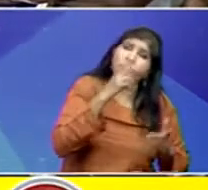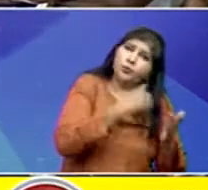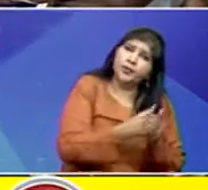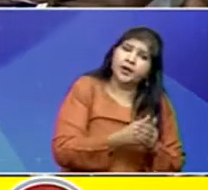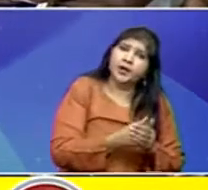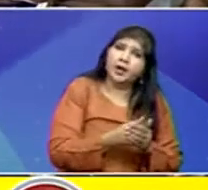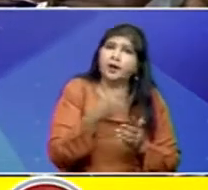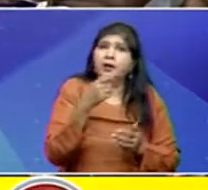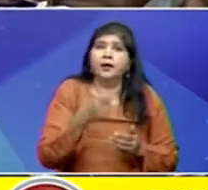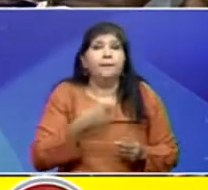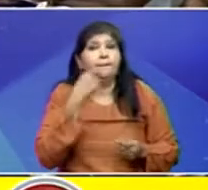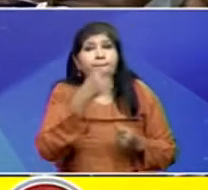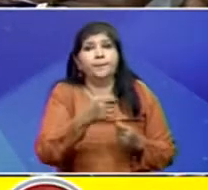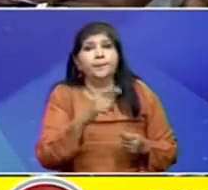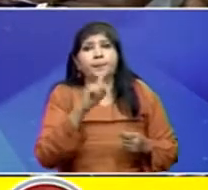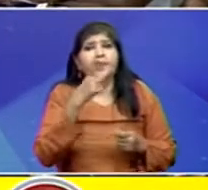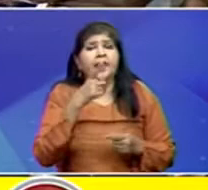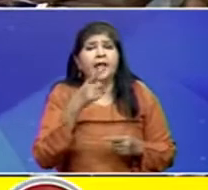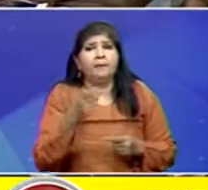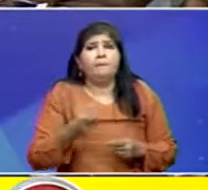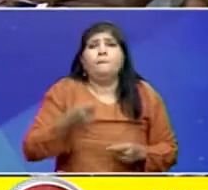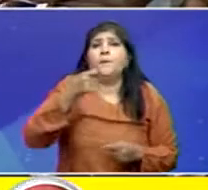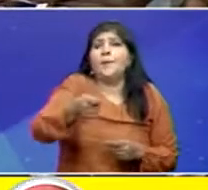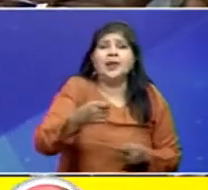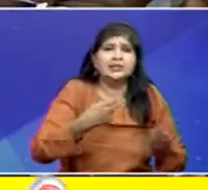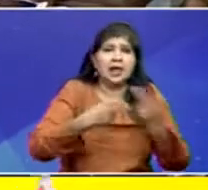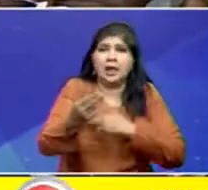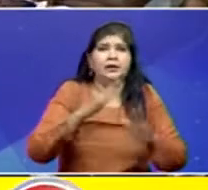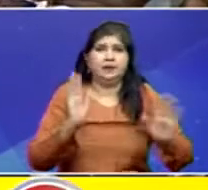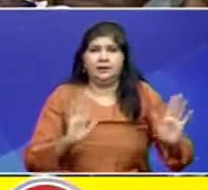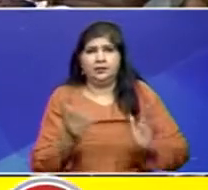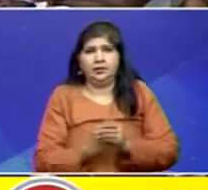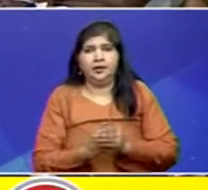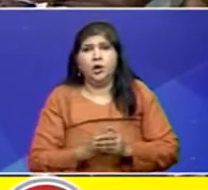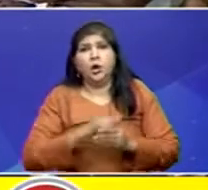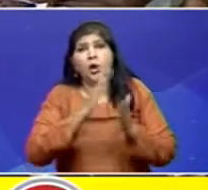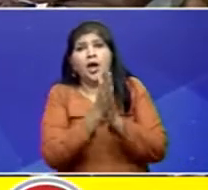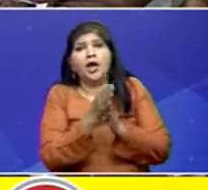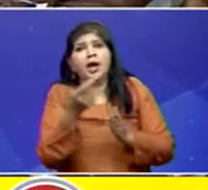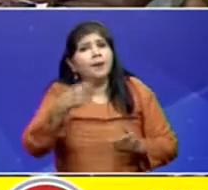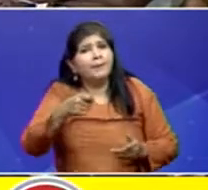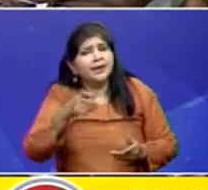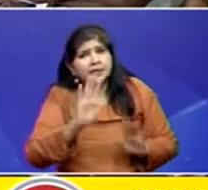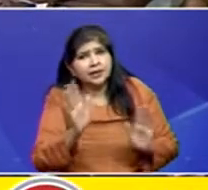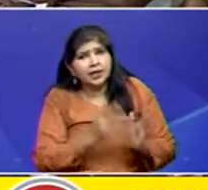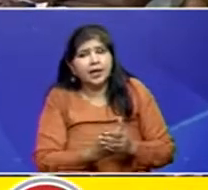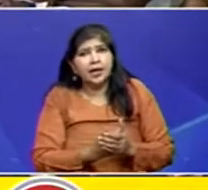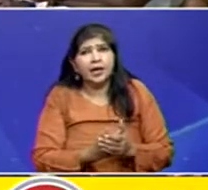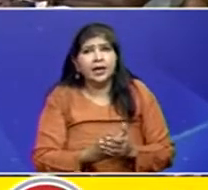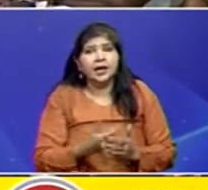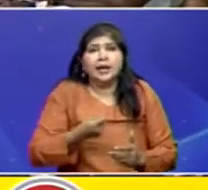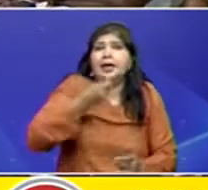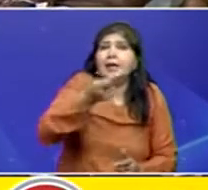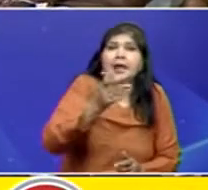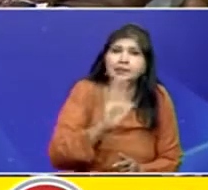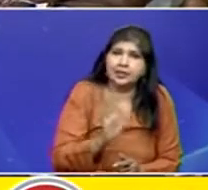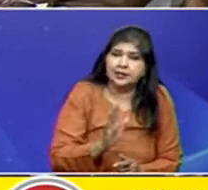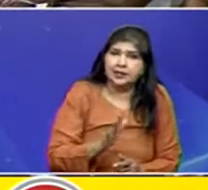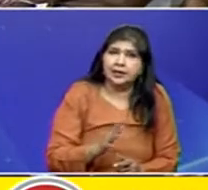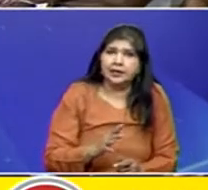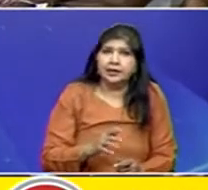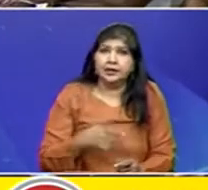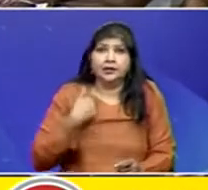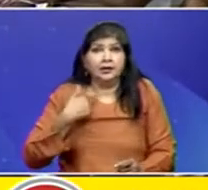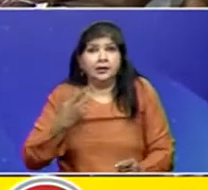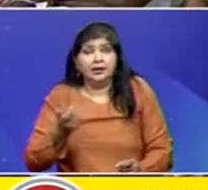और एक भी पैसे का लेंदेन कैश में नहीं करेगा है